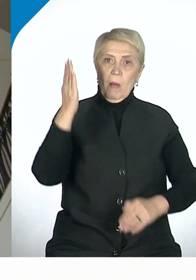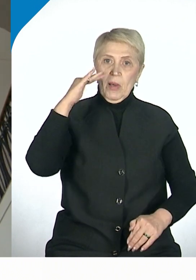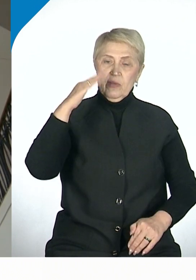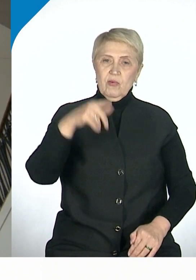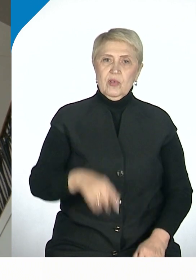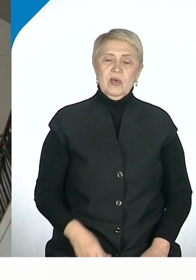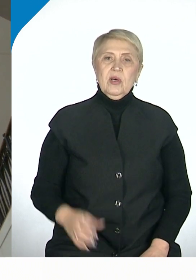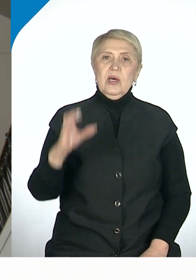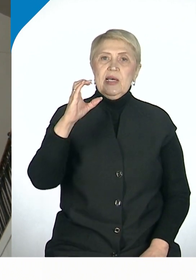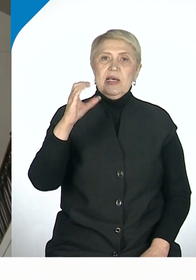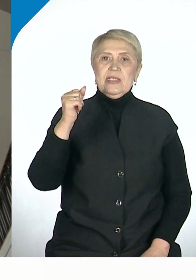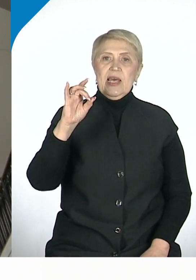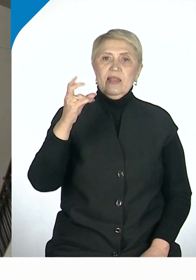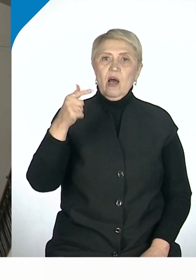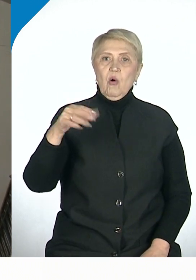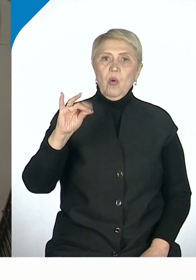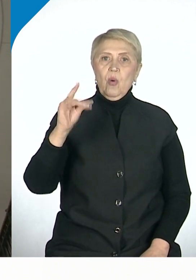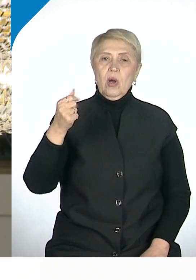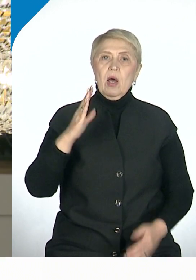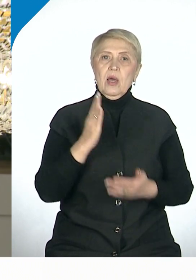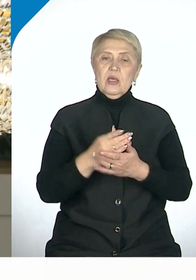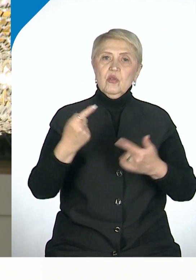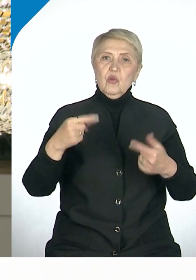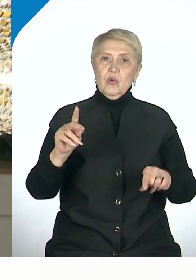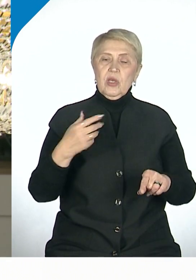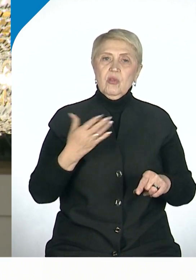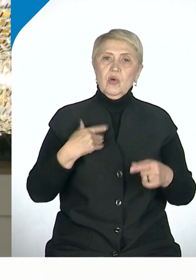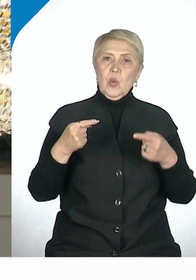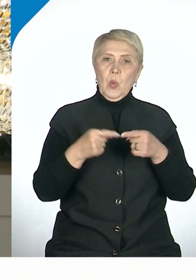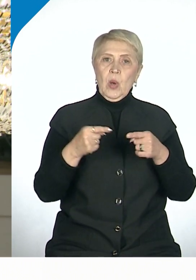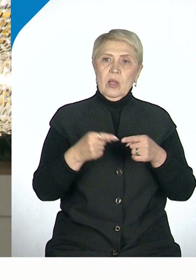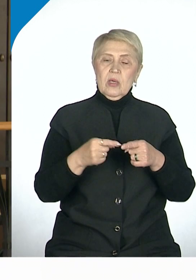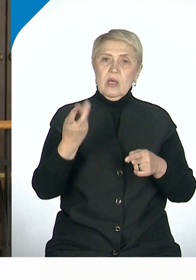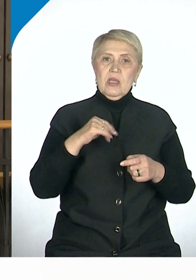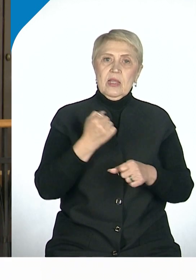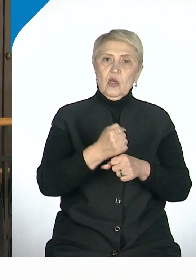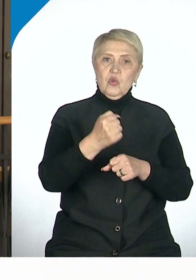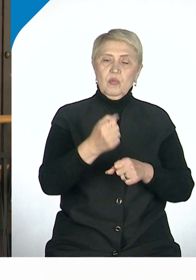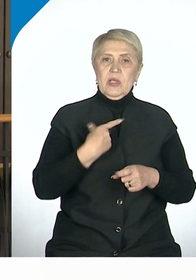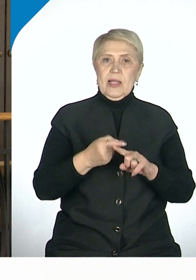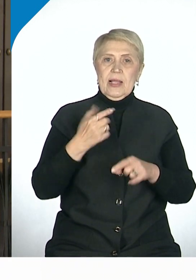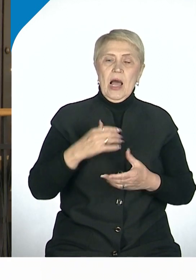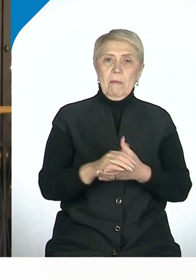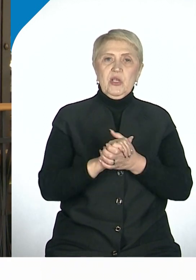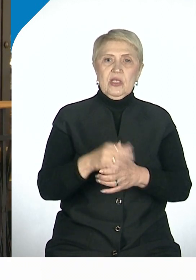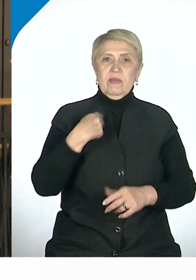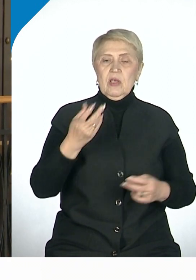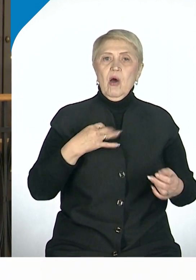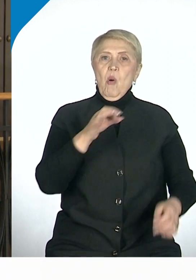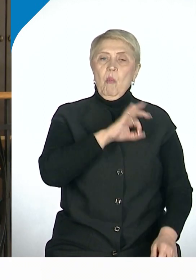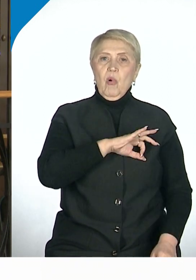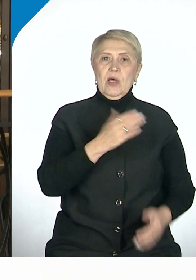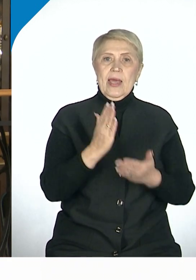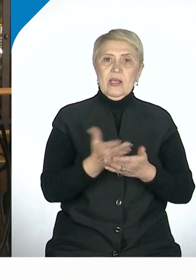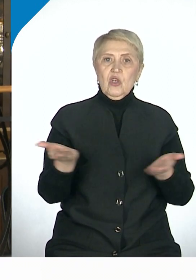В синагоге есть и другие потаенные уголки, недоступные для общего пользования. Это Арона Кодыш,